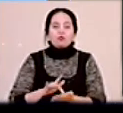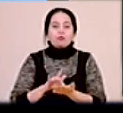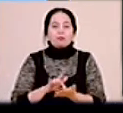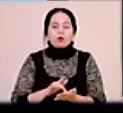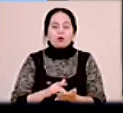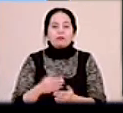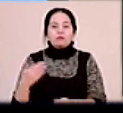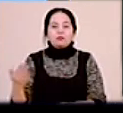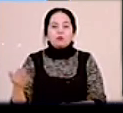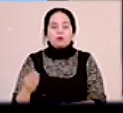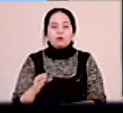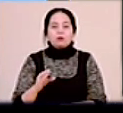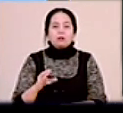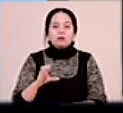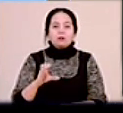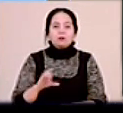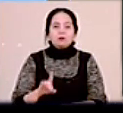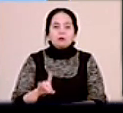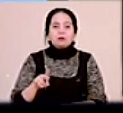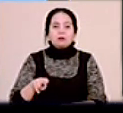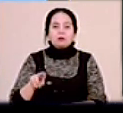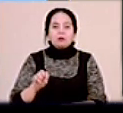в сторону Сырдарьи.